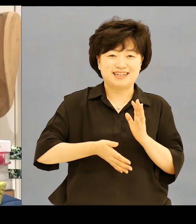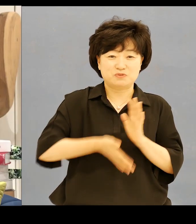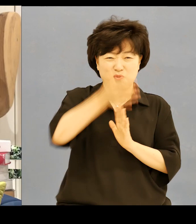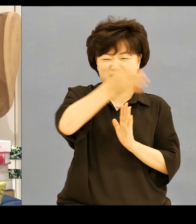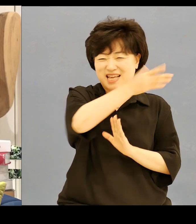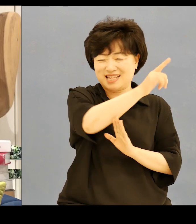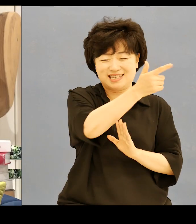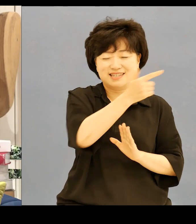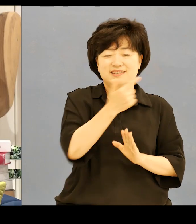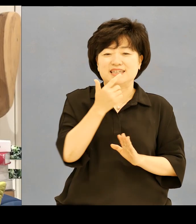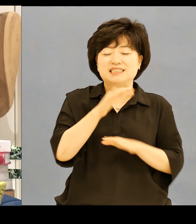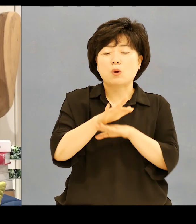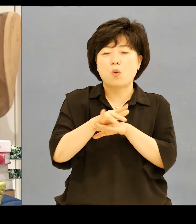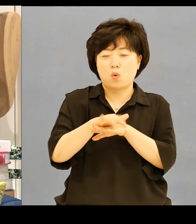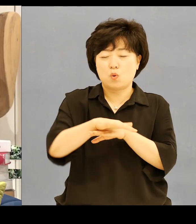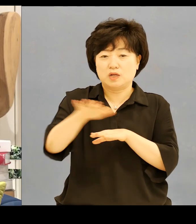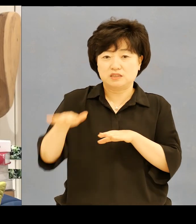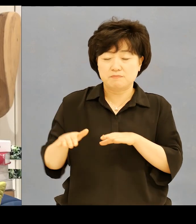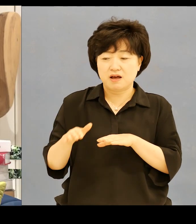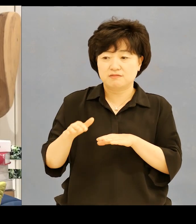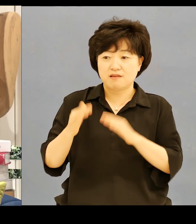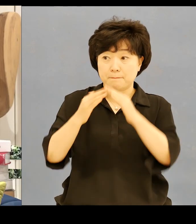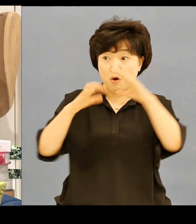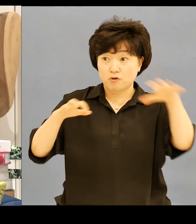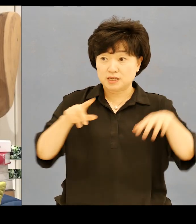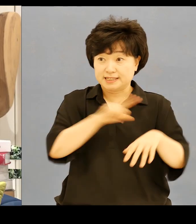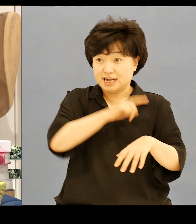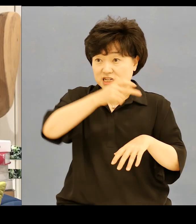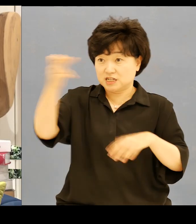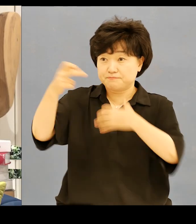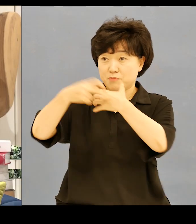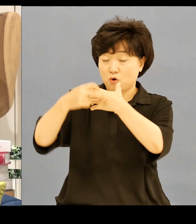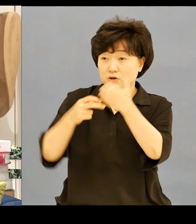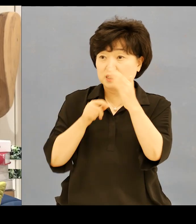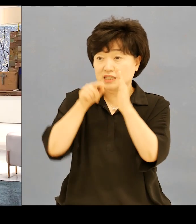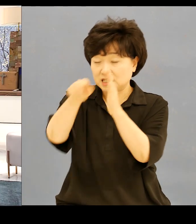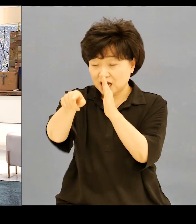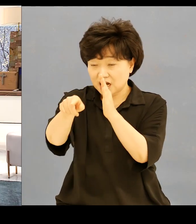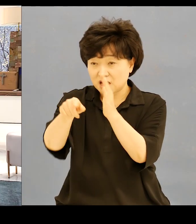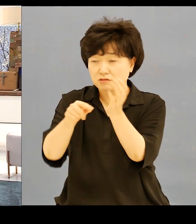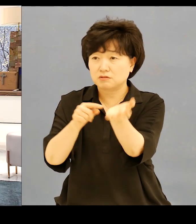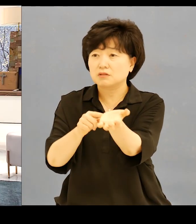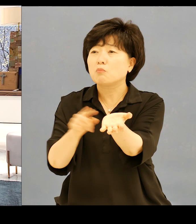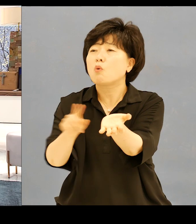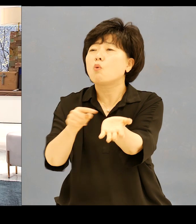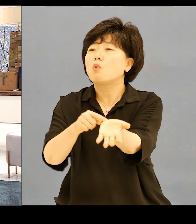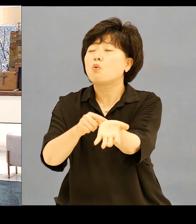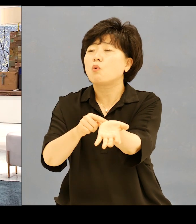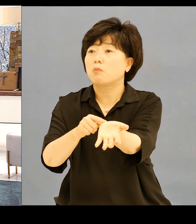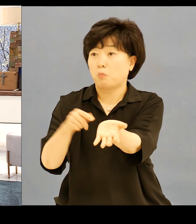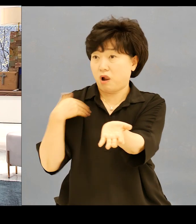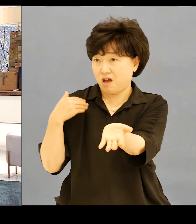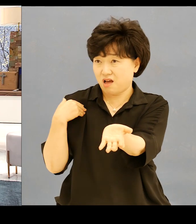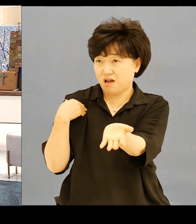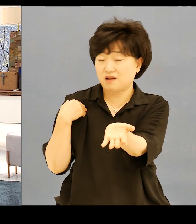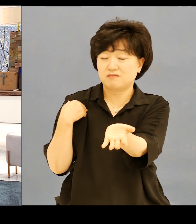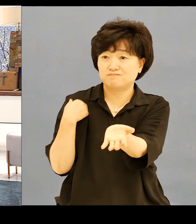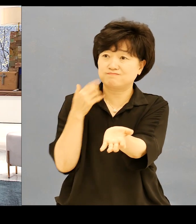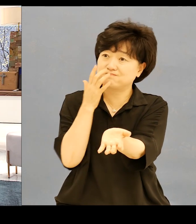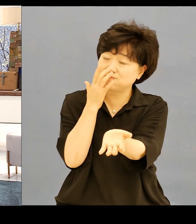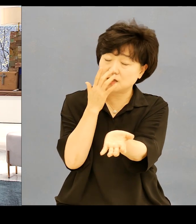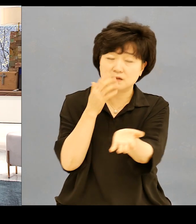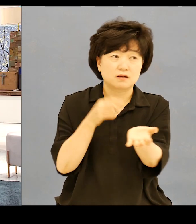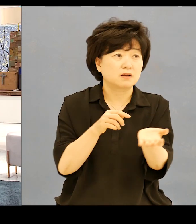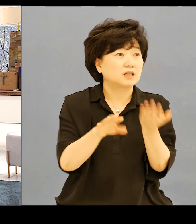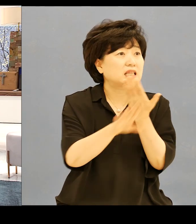살기는 하는데 네. 나름 지역에서는 큰 병원이었는데 모르겠다고 하고 그쪽 병원에서 또 이제 조금